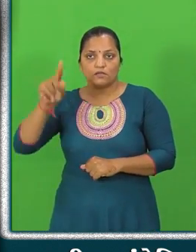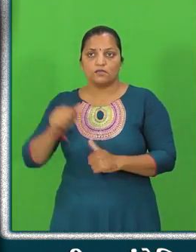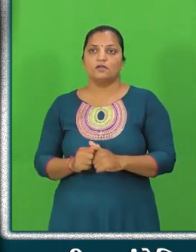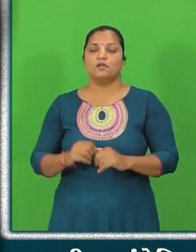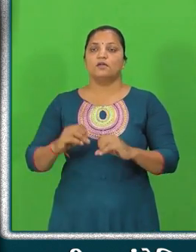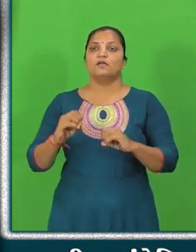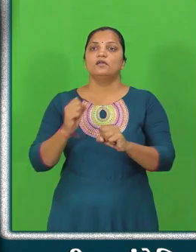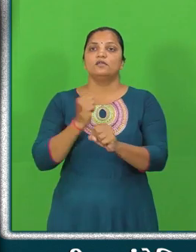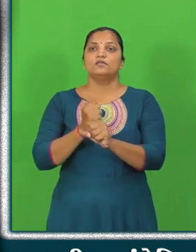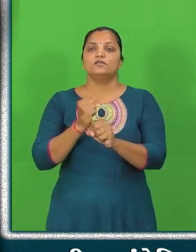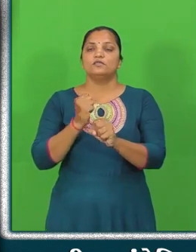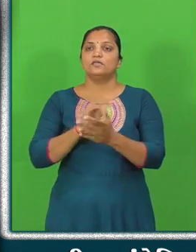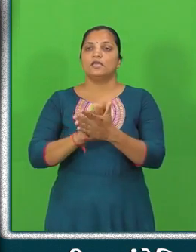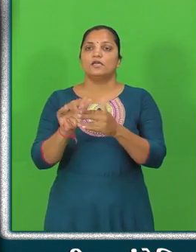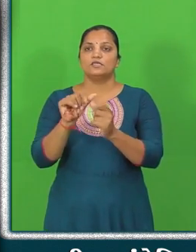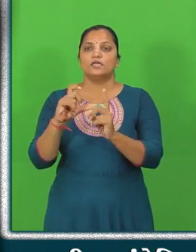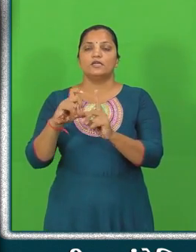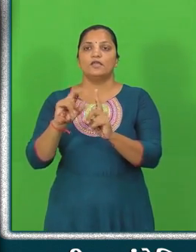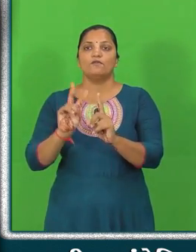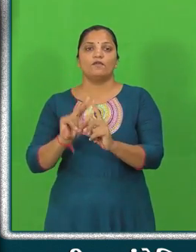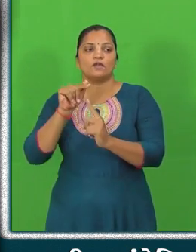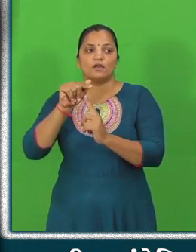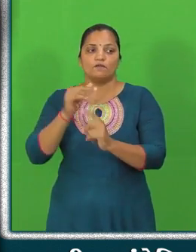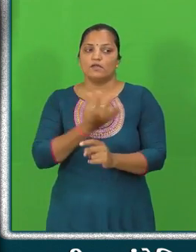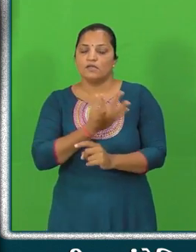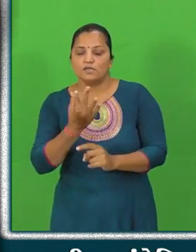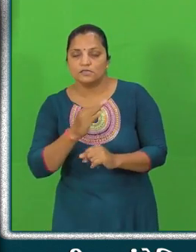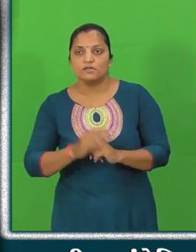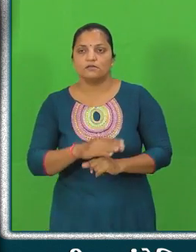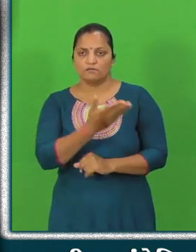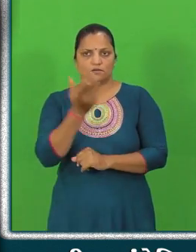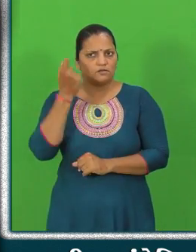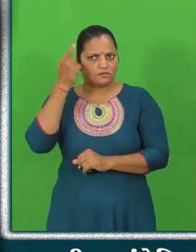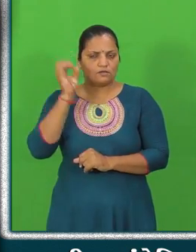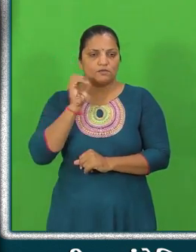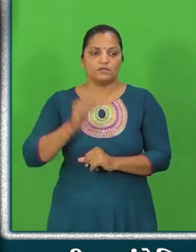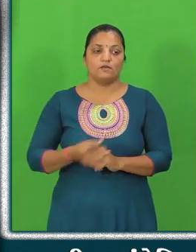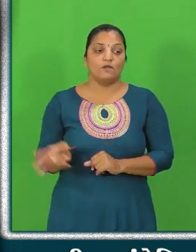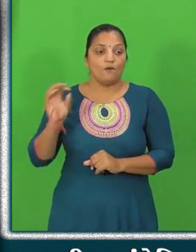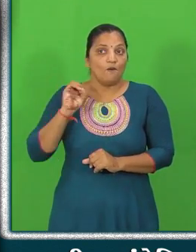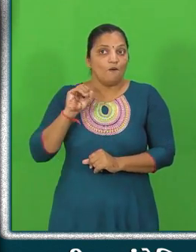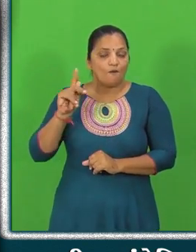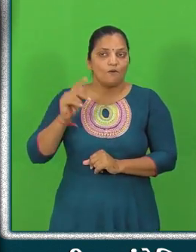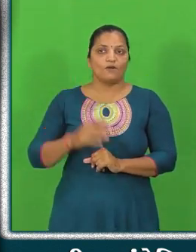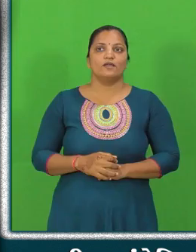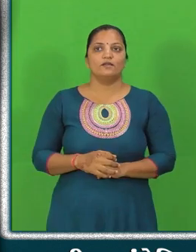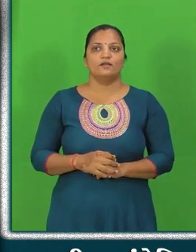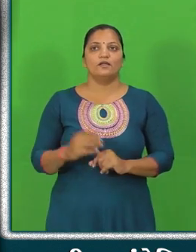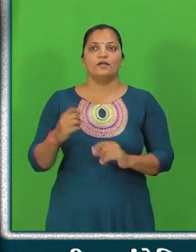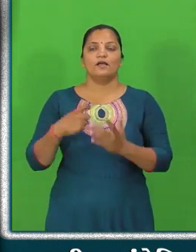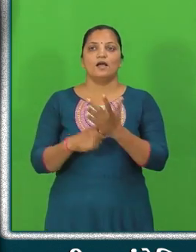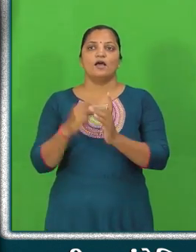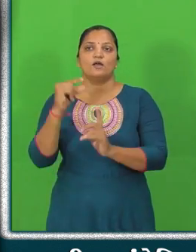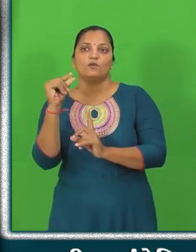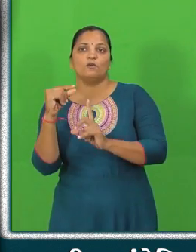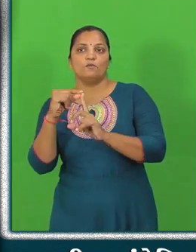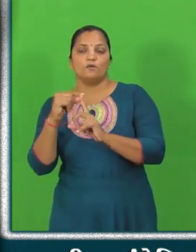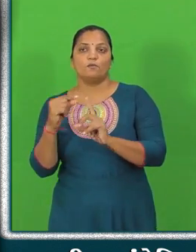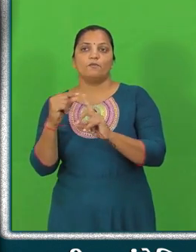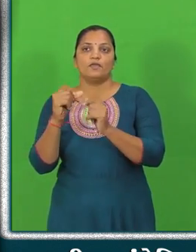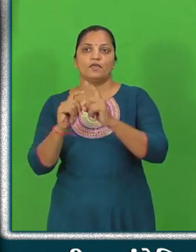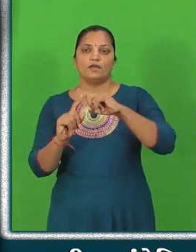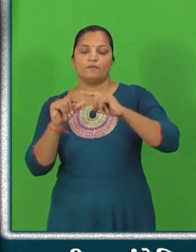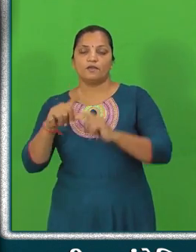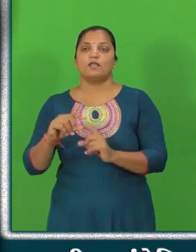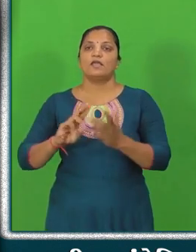યુગ ગઢવી, તમે ના લખ્યું છે, પણ શેના માટે ના લખ્યું છે સમજ ના પડી મને. ઓકે, અહીંયા કૃપ પટેલ, તમારો જવાબ સારો.